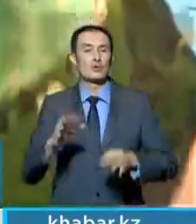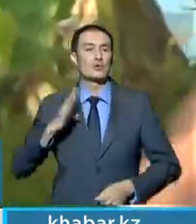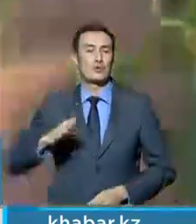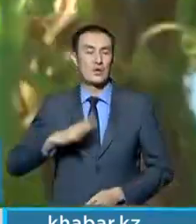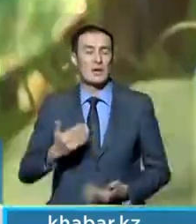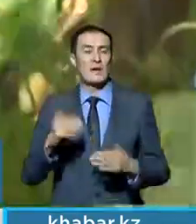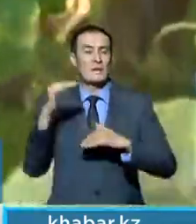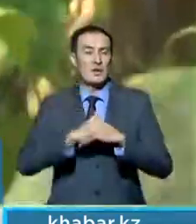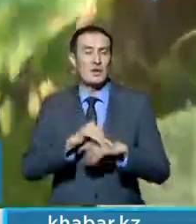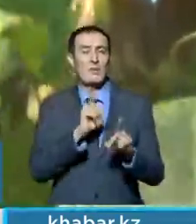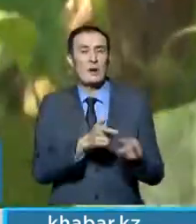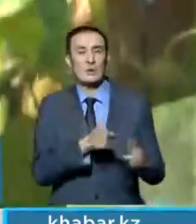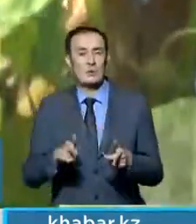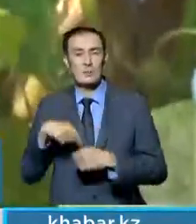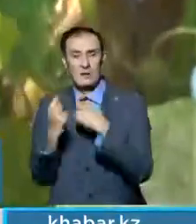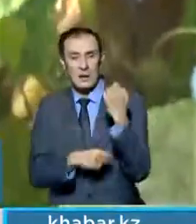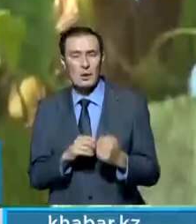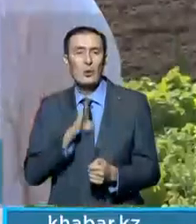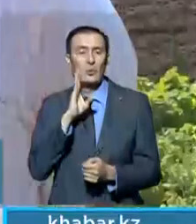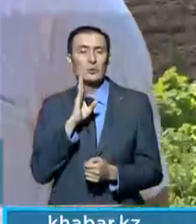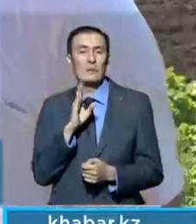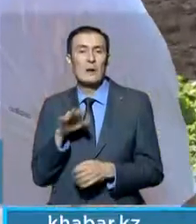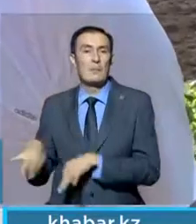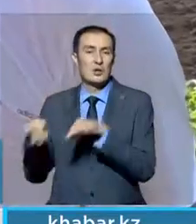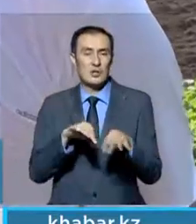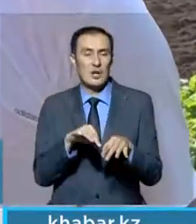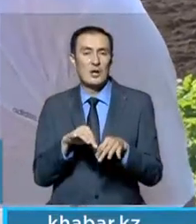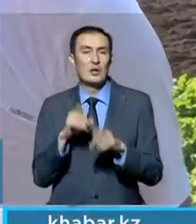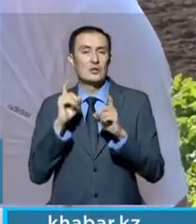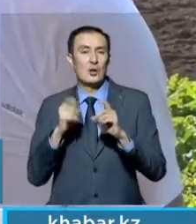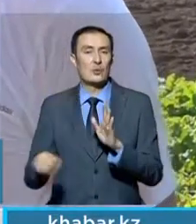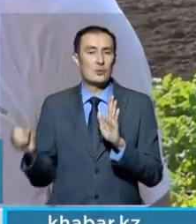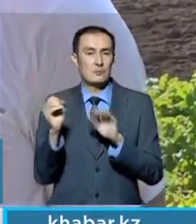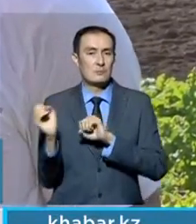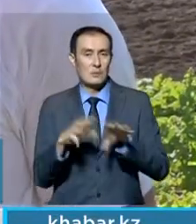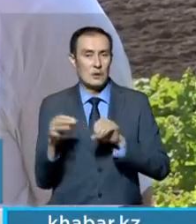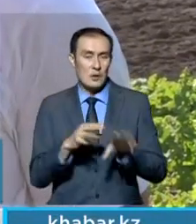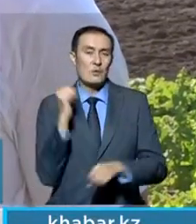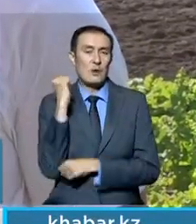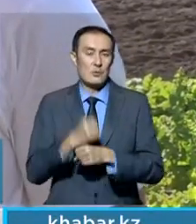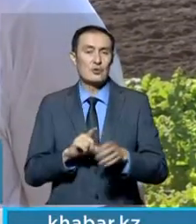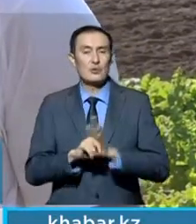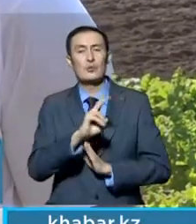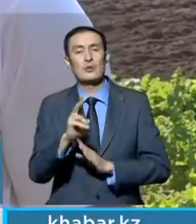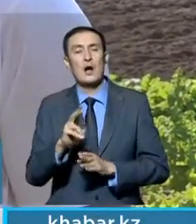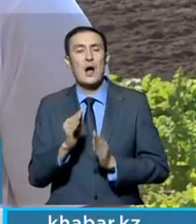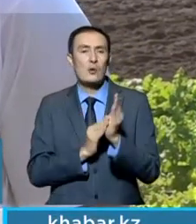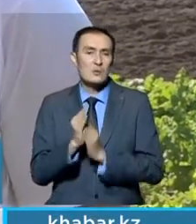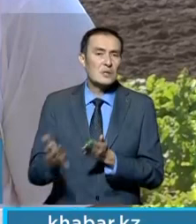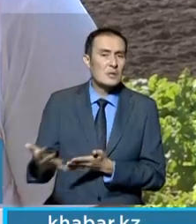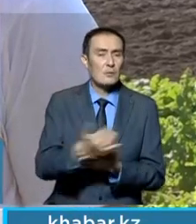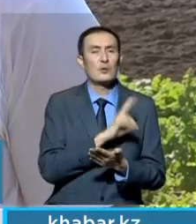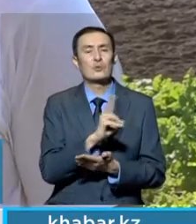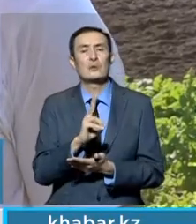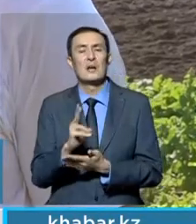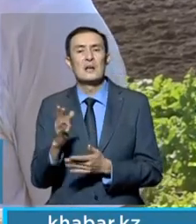Мы вечером готовим весь товар, утром такси приезжает, мы загрузим, и потом рабочие начинают, кто огурцы собирает, кто